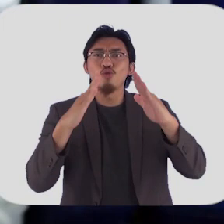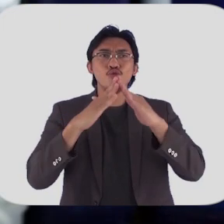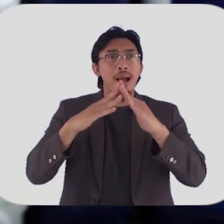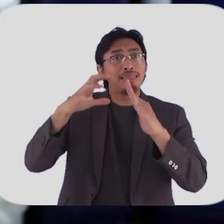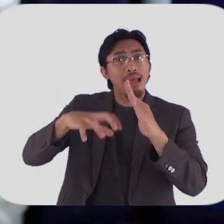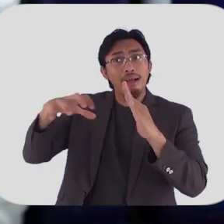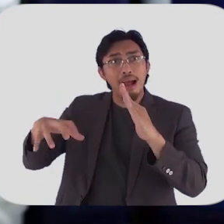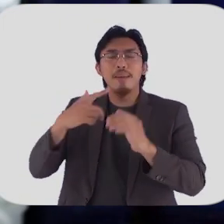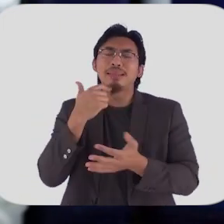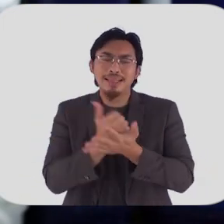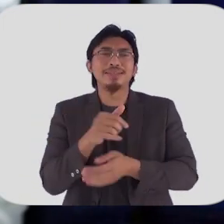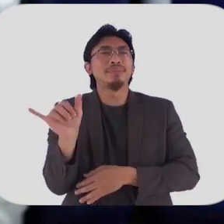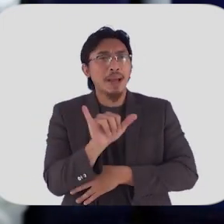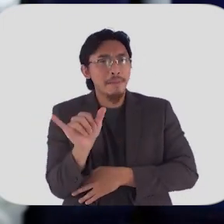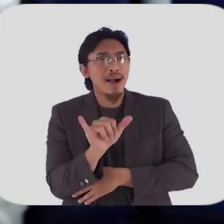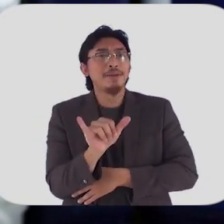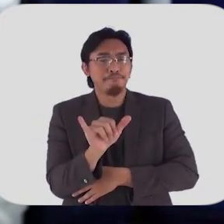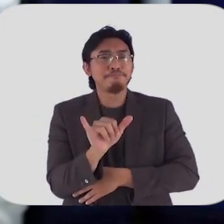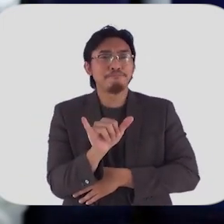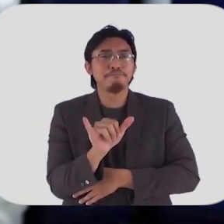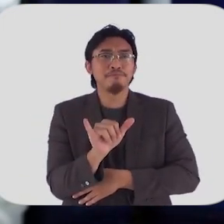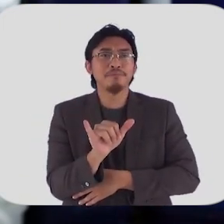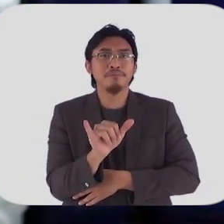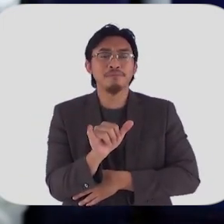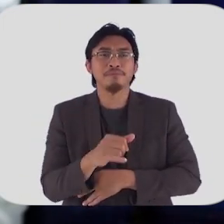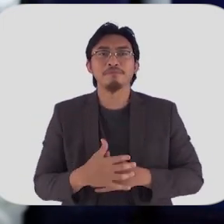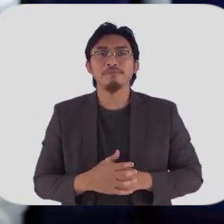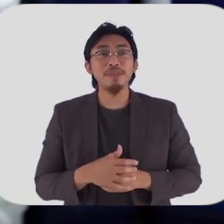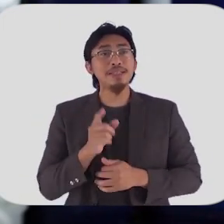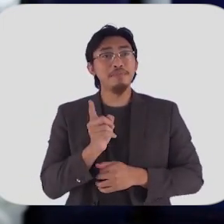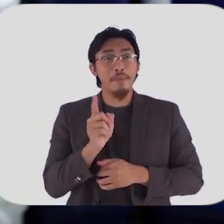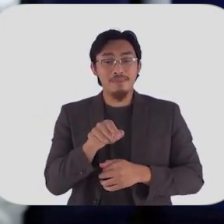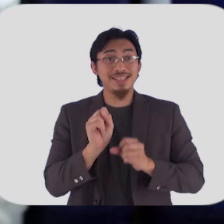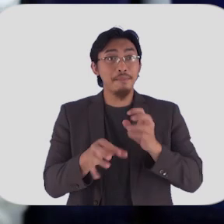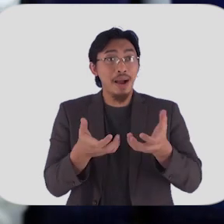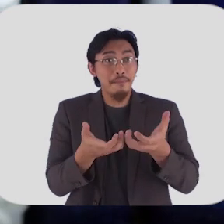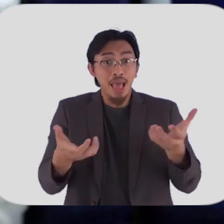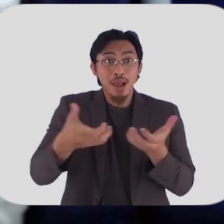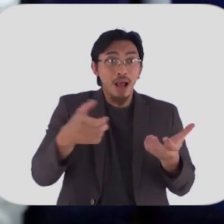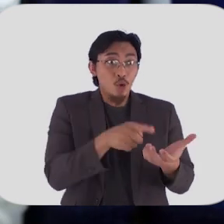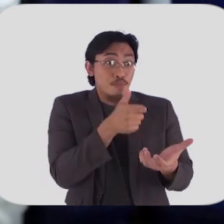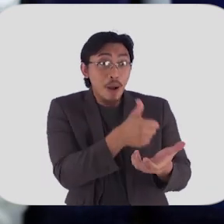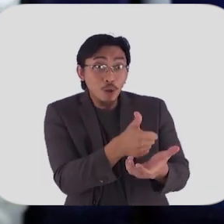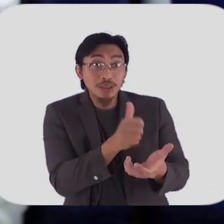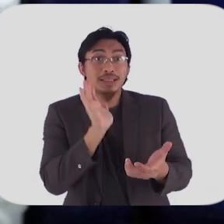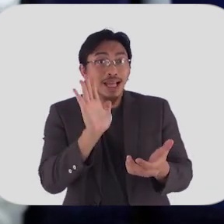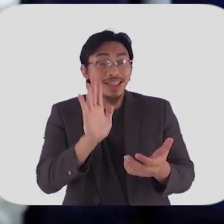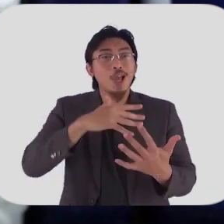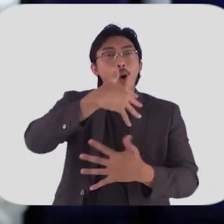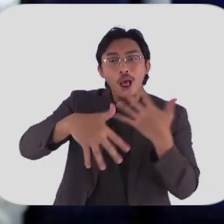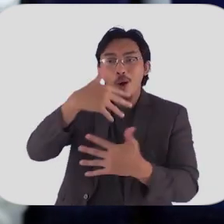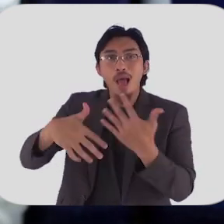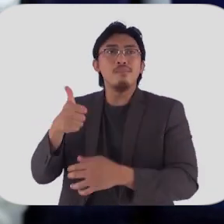tangga, itu sangat penting juga gitu. Karena dengan pemilahan yang baik tentunya sampah itu